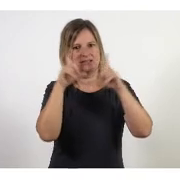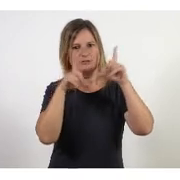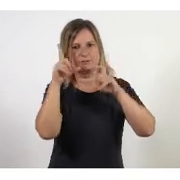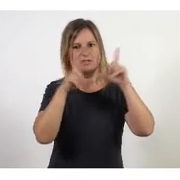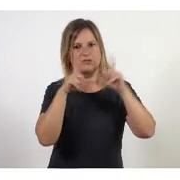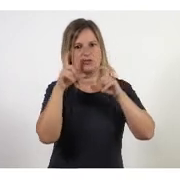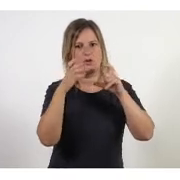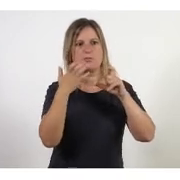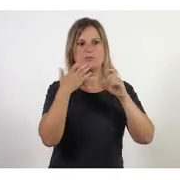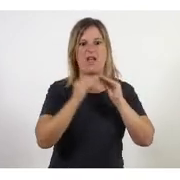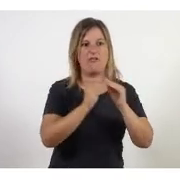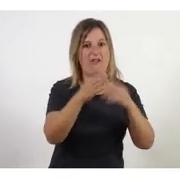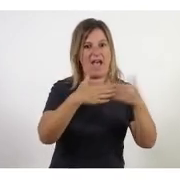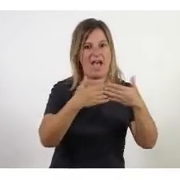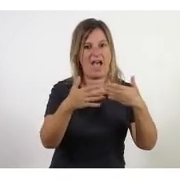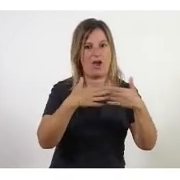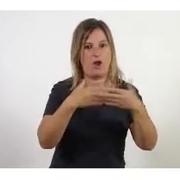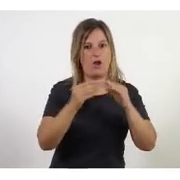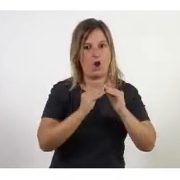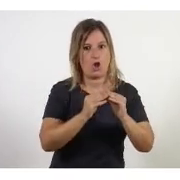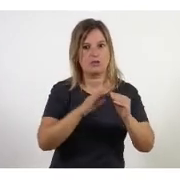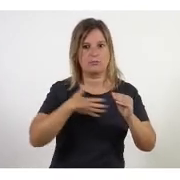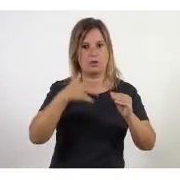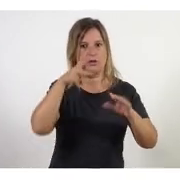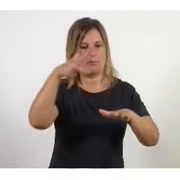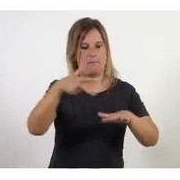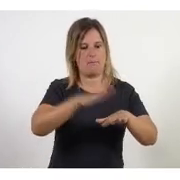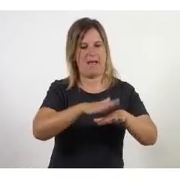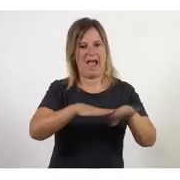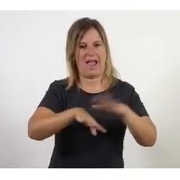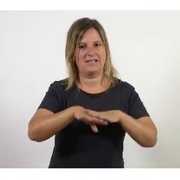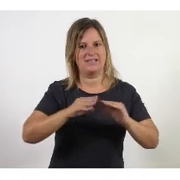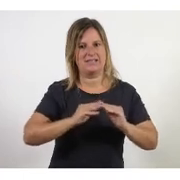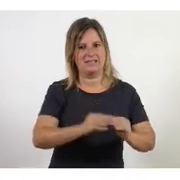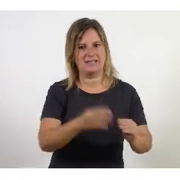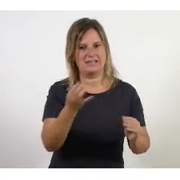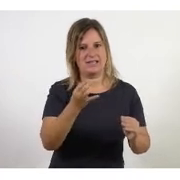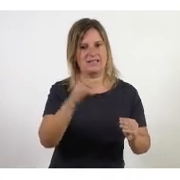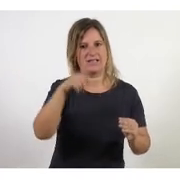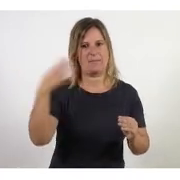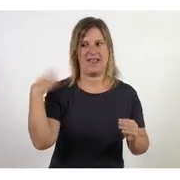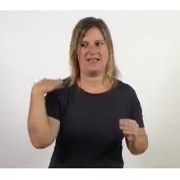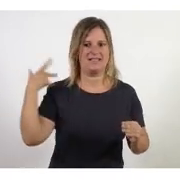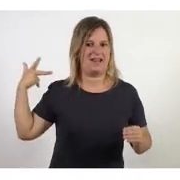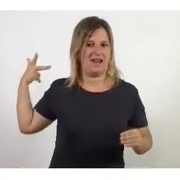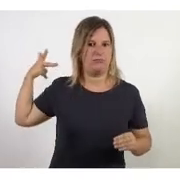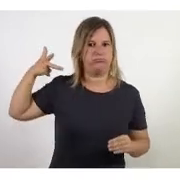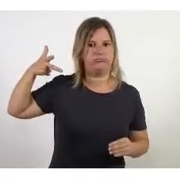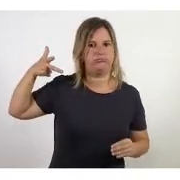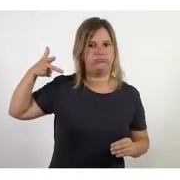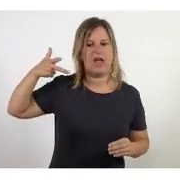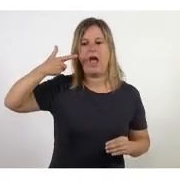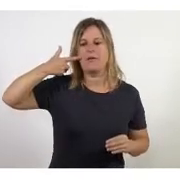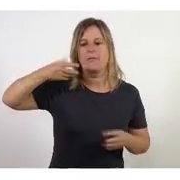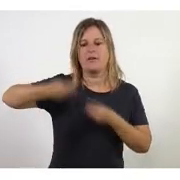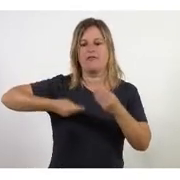fent coses, li gravarem un primer pla de les mans perquè es vegi el que està fent. El gravarem sobre l'esquena, col·locant la càmera aquí darrere,